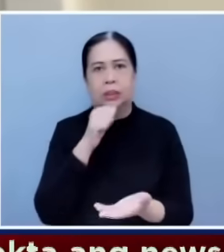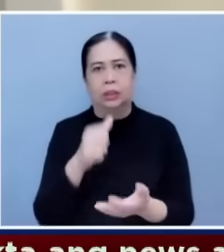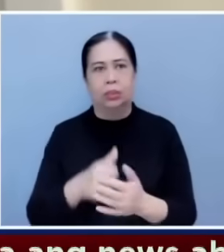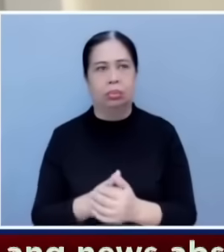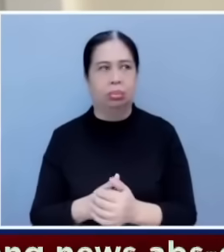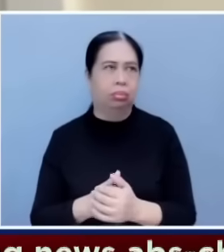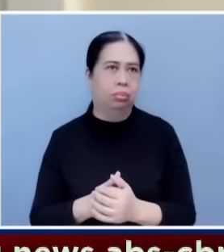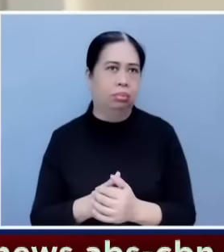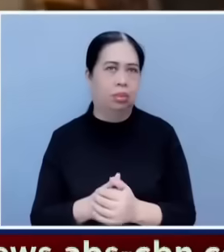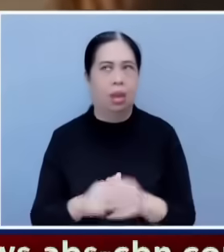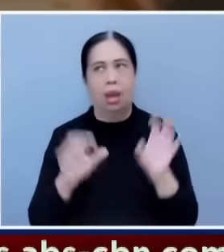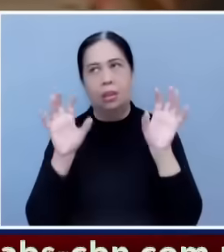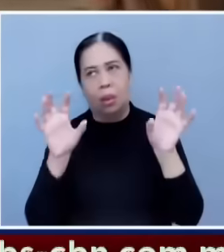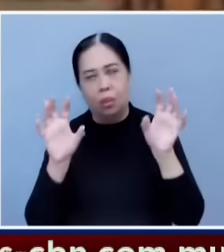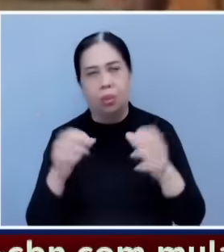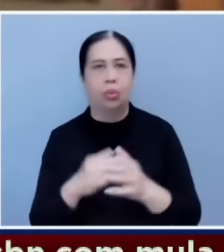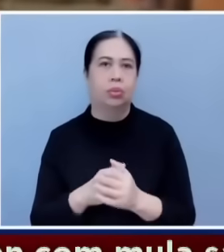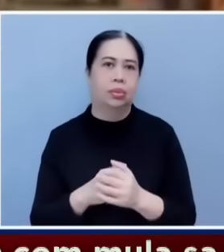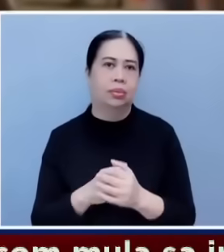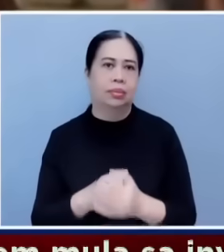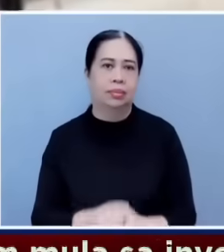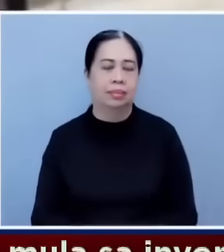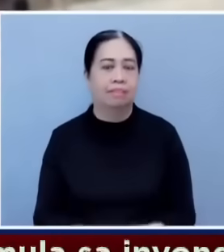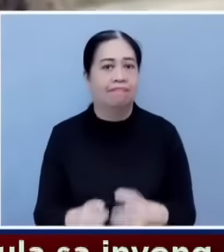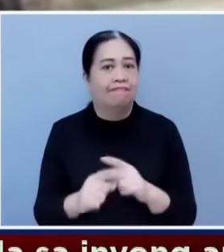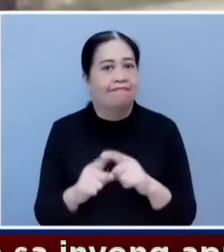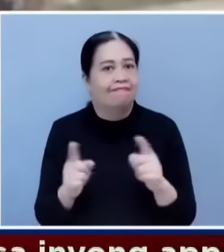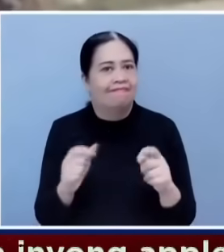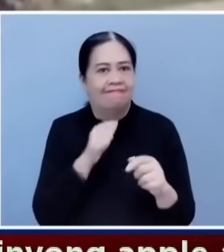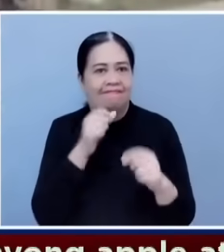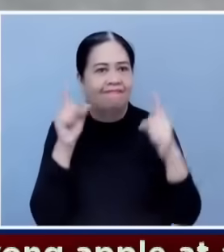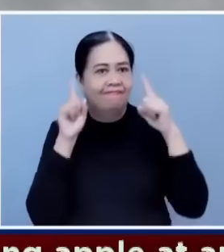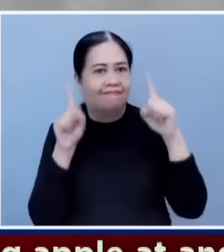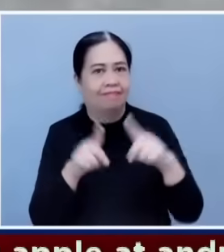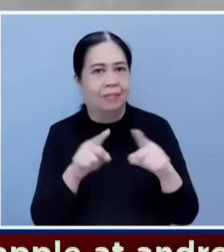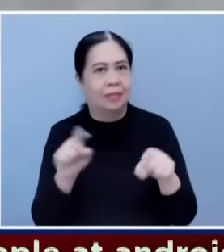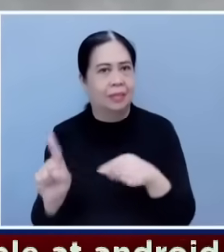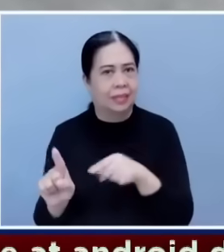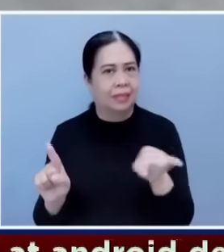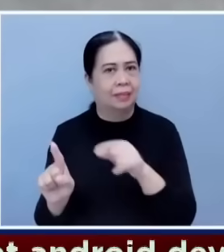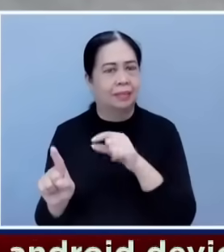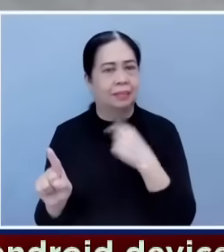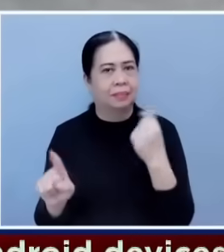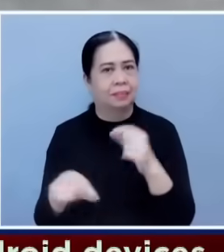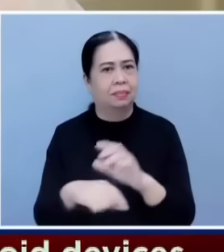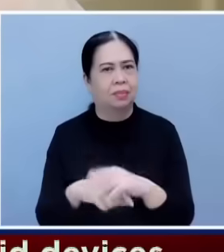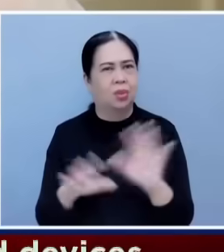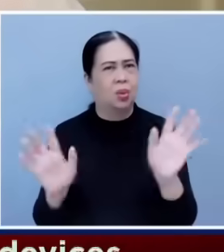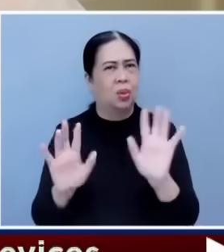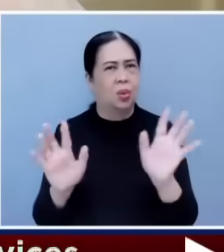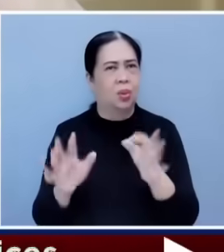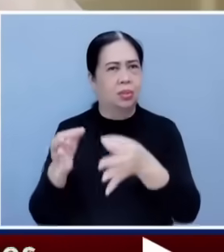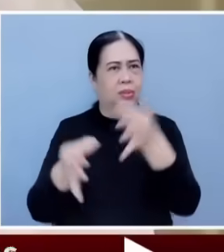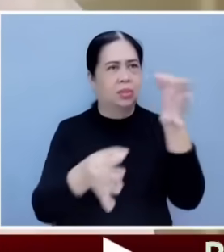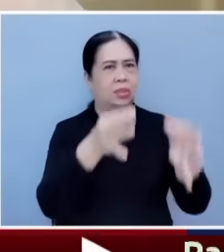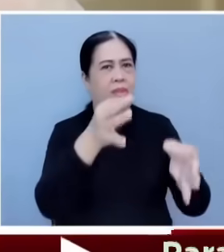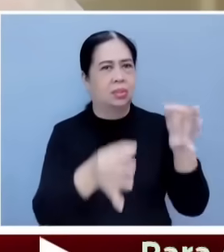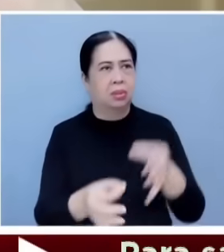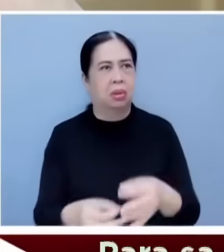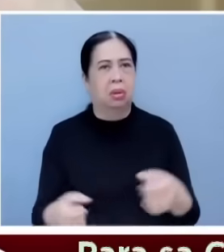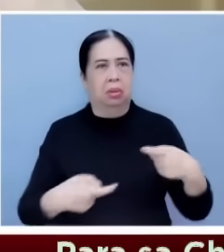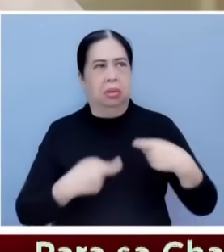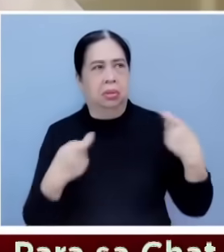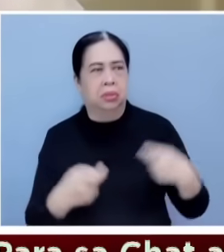Hindi yung nakakatakot. Pero hindi sang-ayon dito ang isa ring pari. Huwag nating husgahan na kasalanan